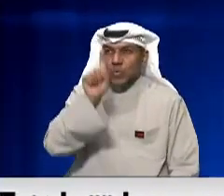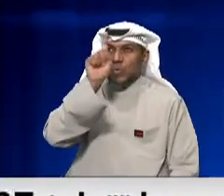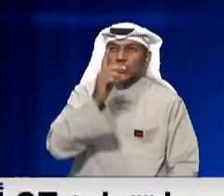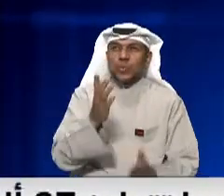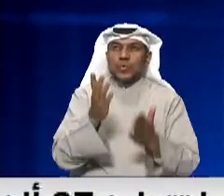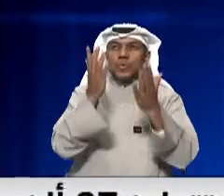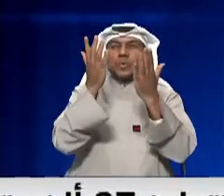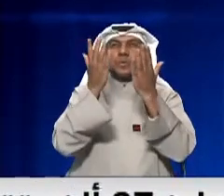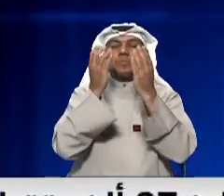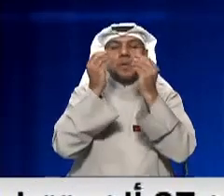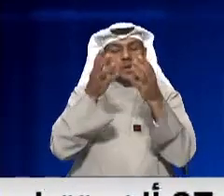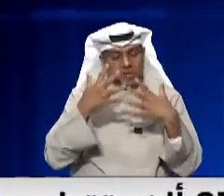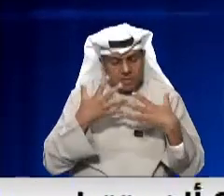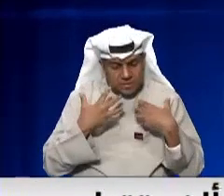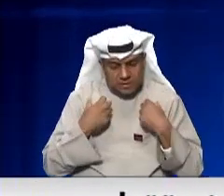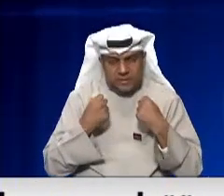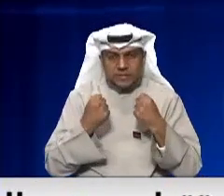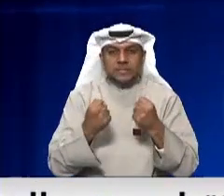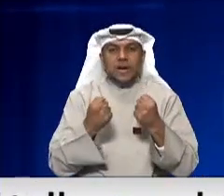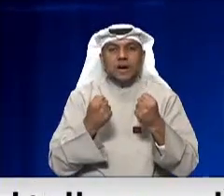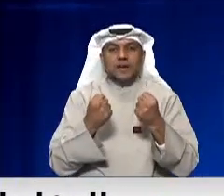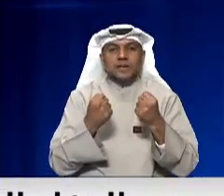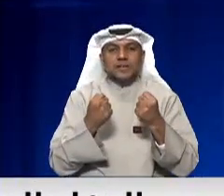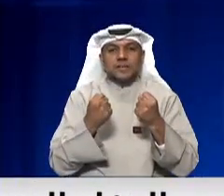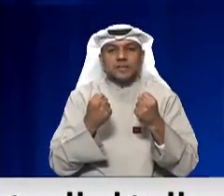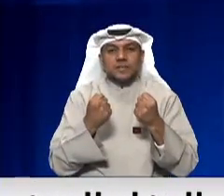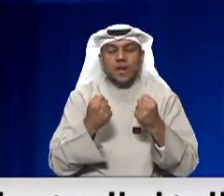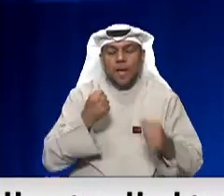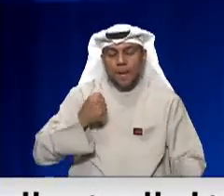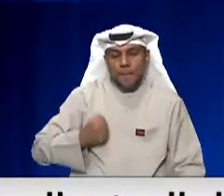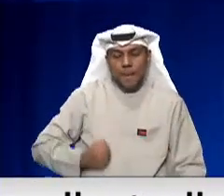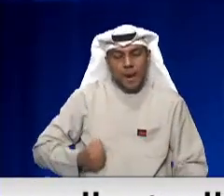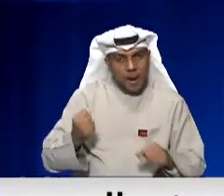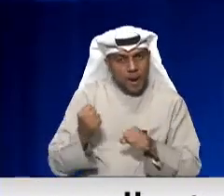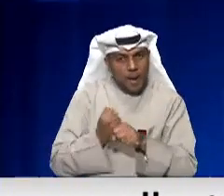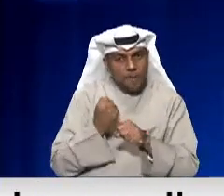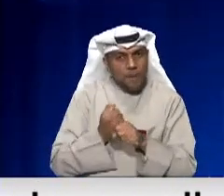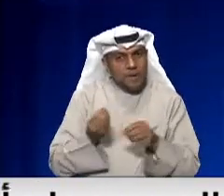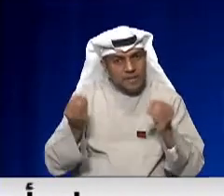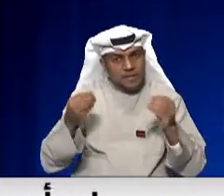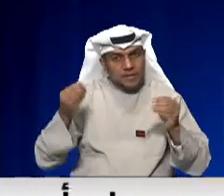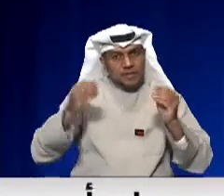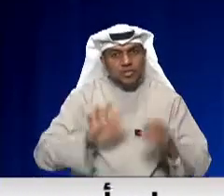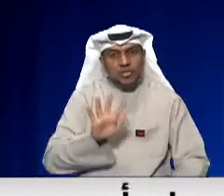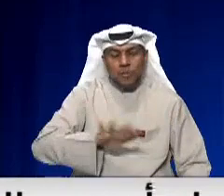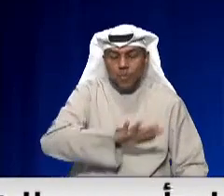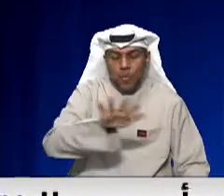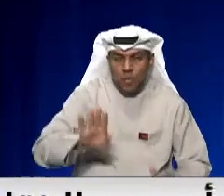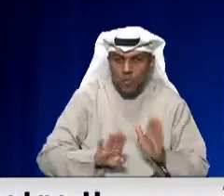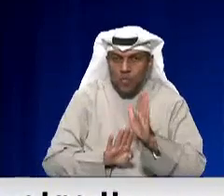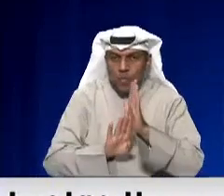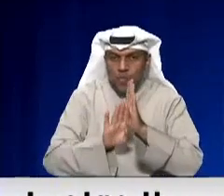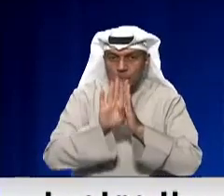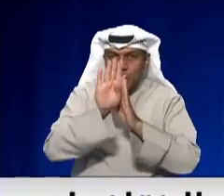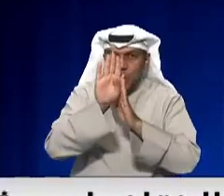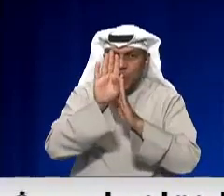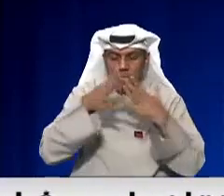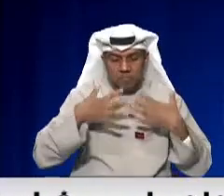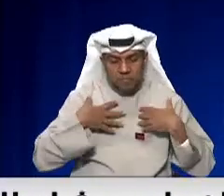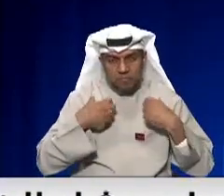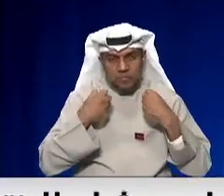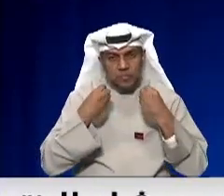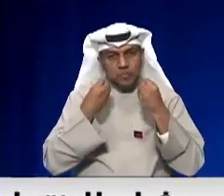ان يديم على جلالته وفر الصحه والعافيه وان يحقق لمملكه البحرين وشعبها الشقيق كل التقدم